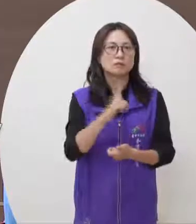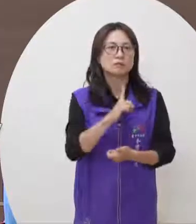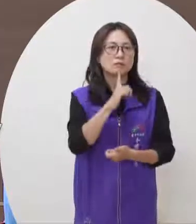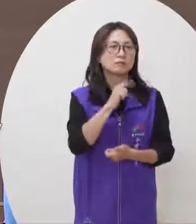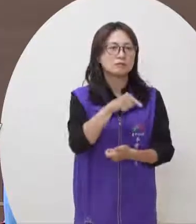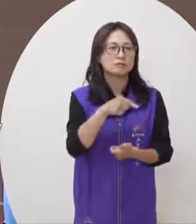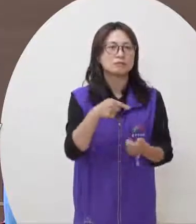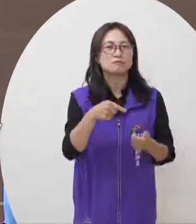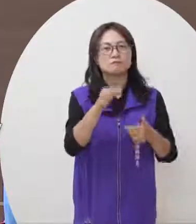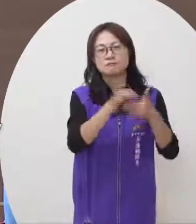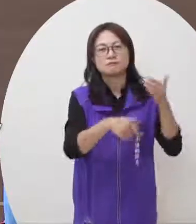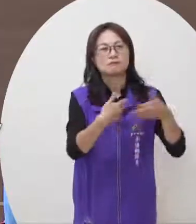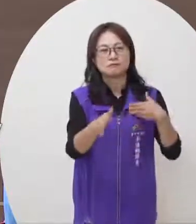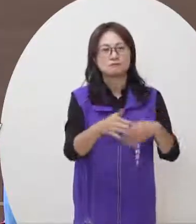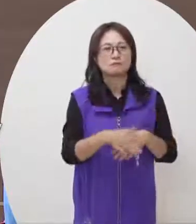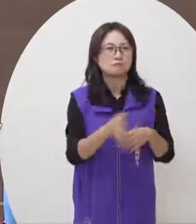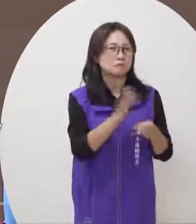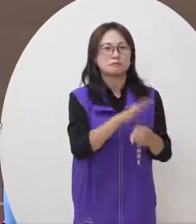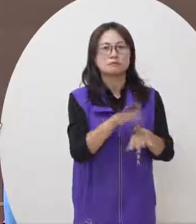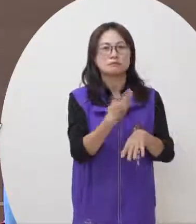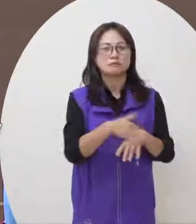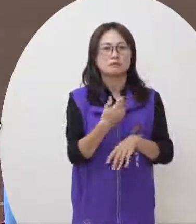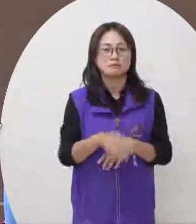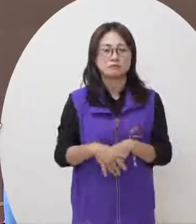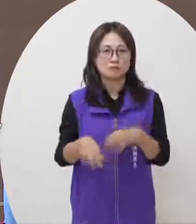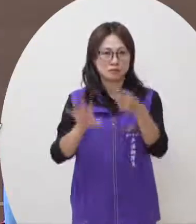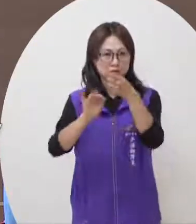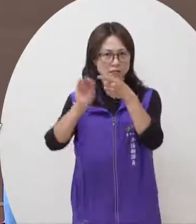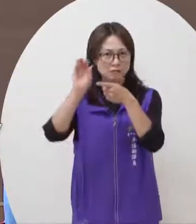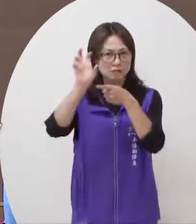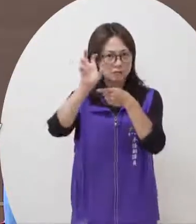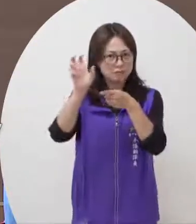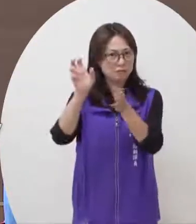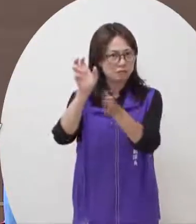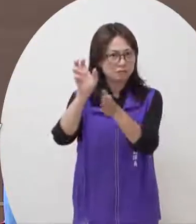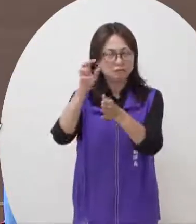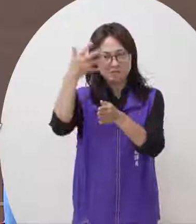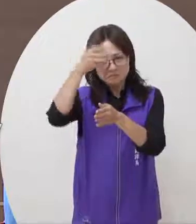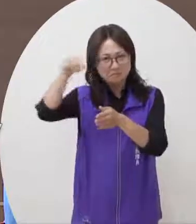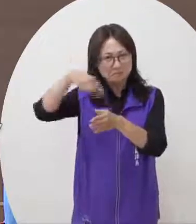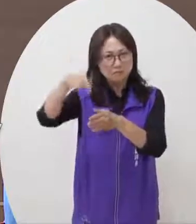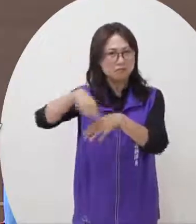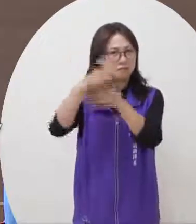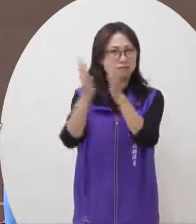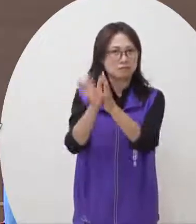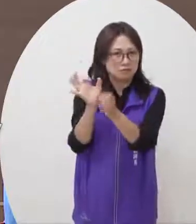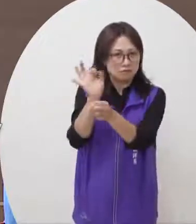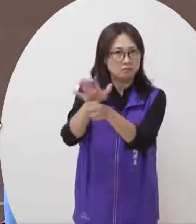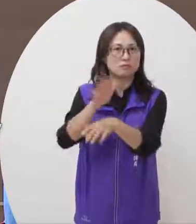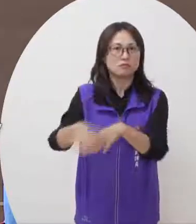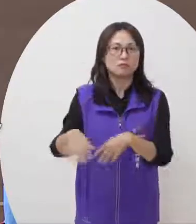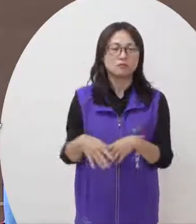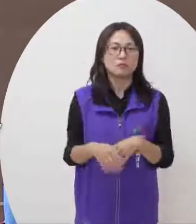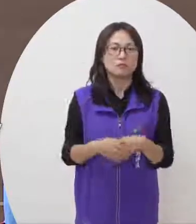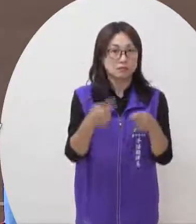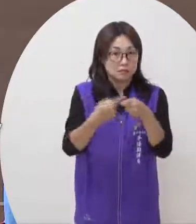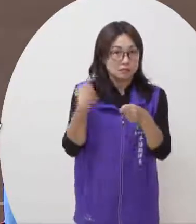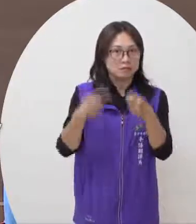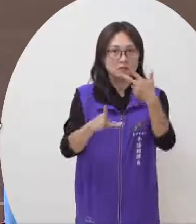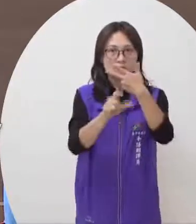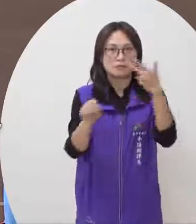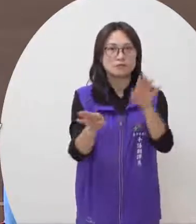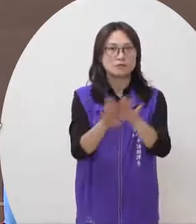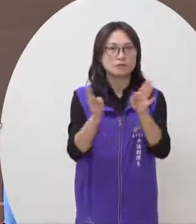近80%的老人哈，绝大多数通通有补助，那所以直接我们从去年7月开